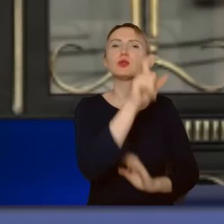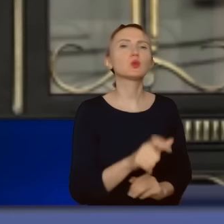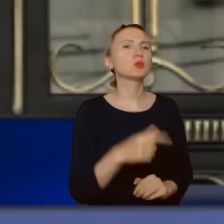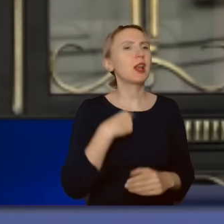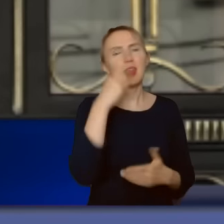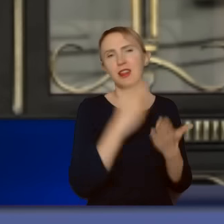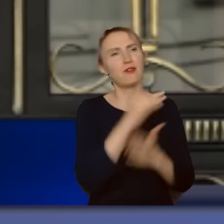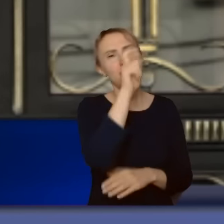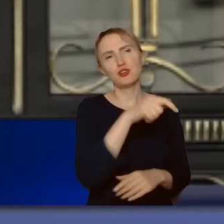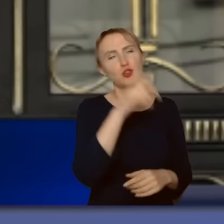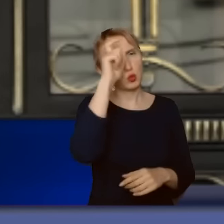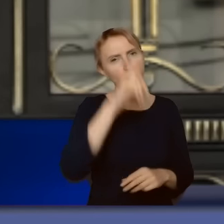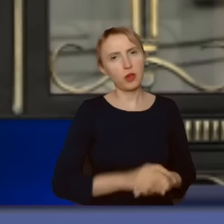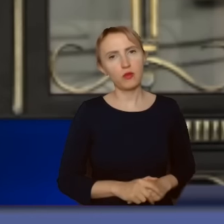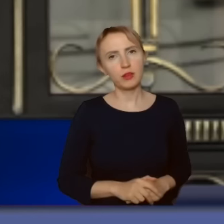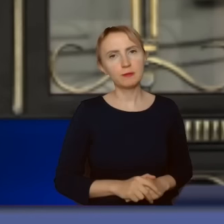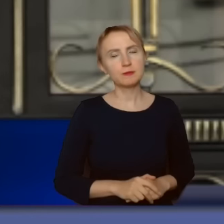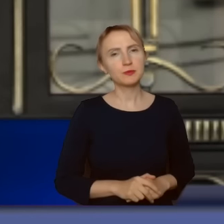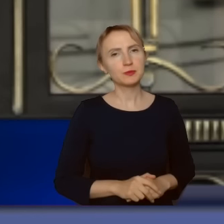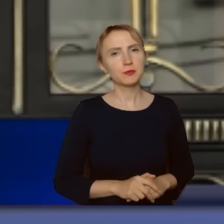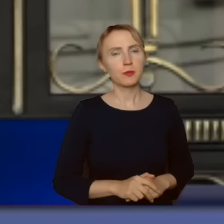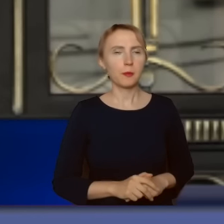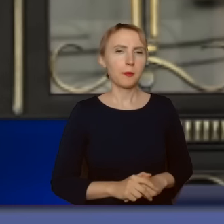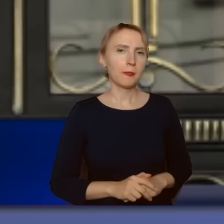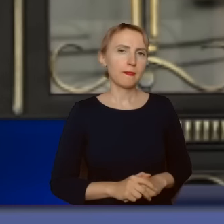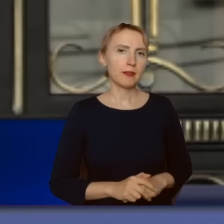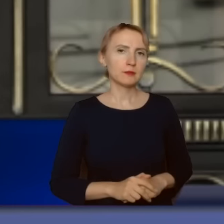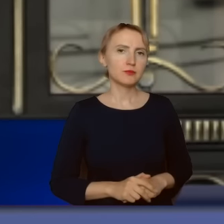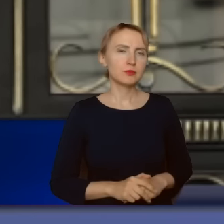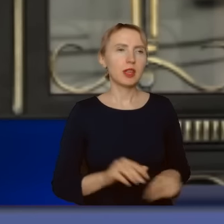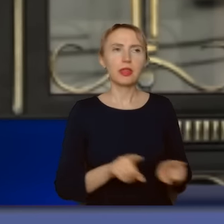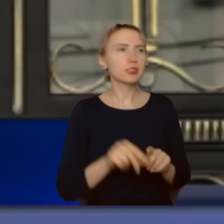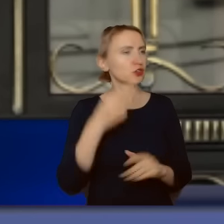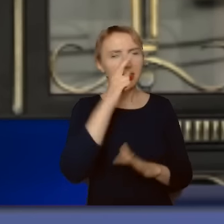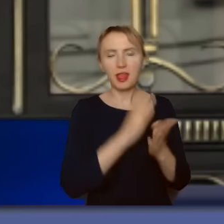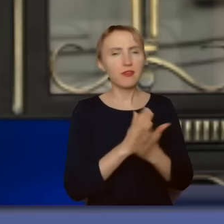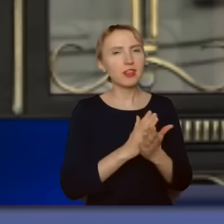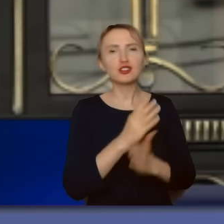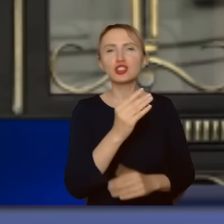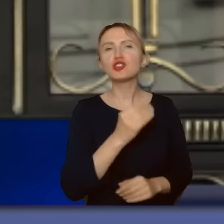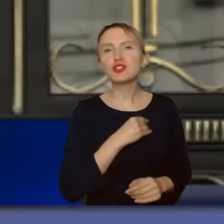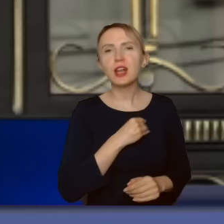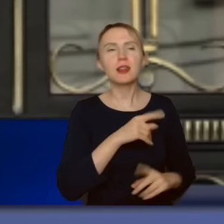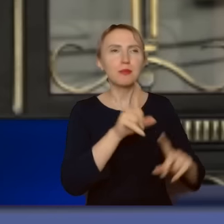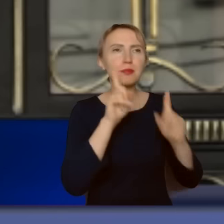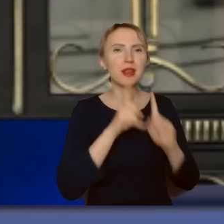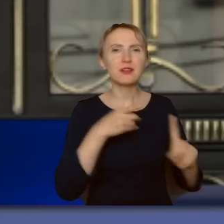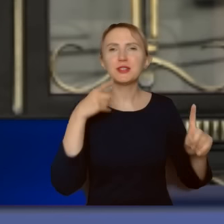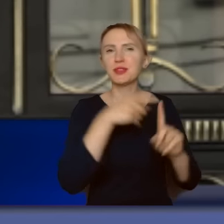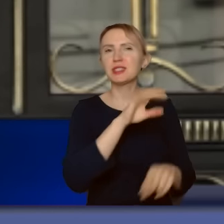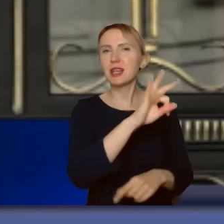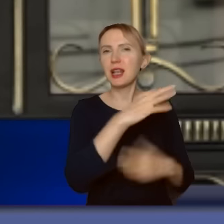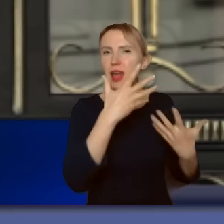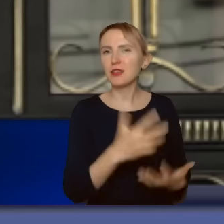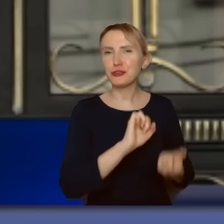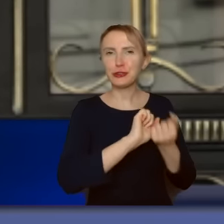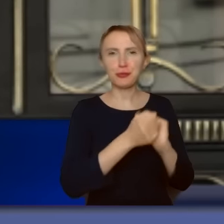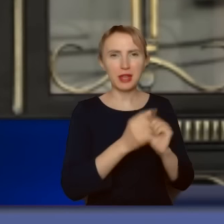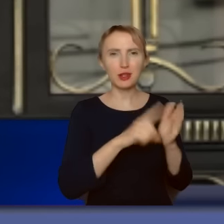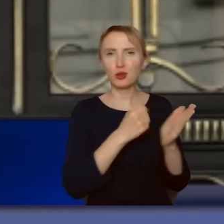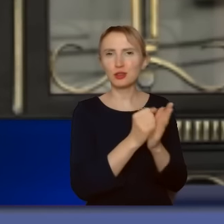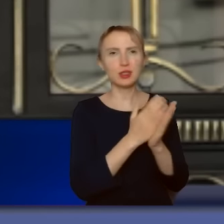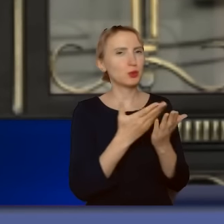temu człowiekowi, temu politykowi, więc również nie wierzę w takie szczere, prawdziwe intencje co do zmiany